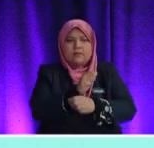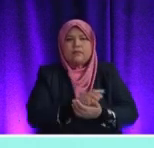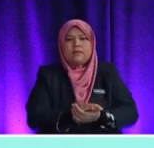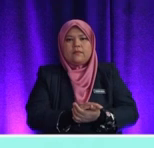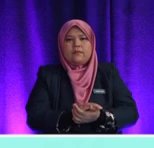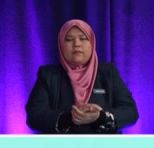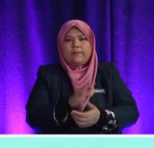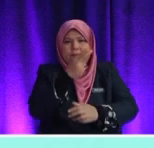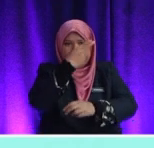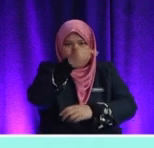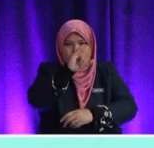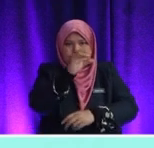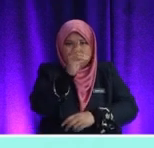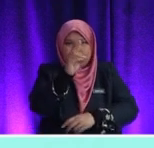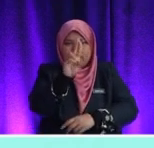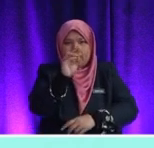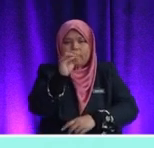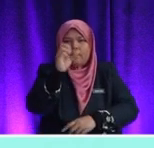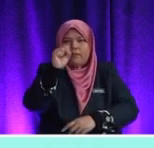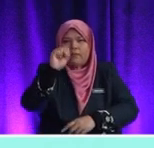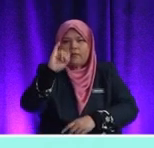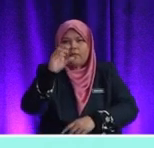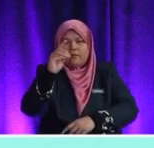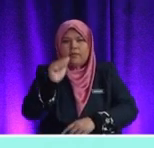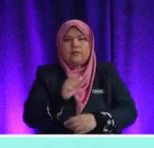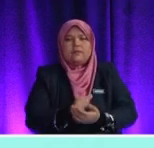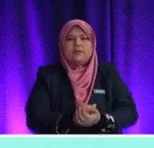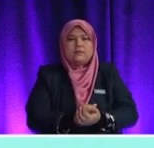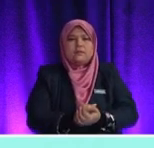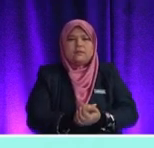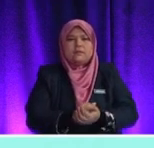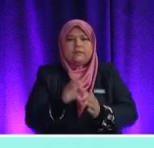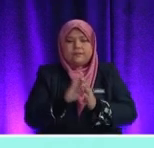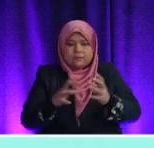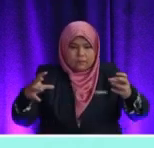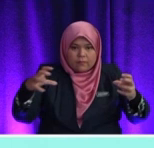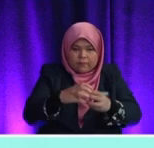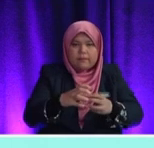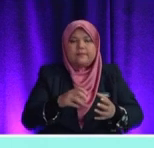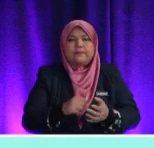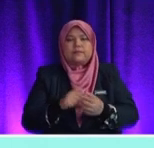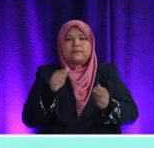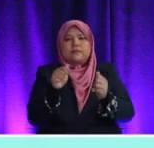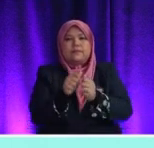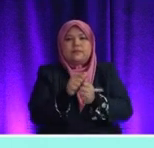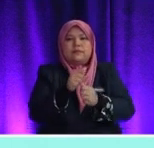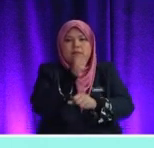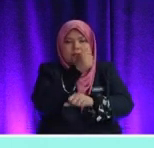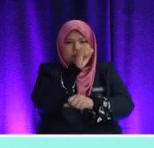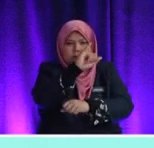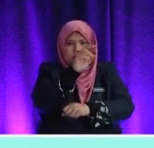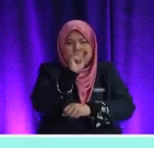ion hidroksida Iya soalnya on hidroksida dia akan bergabung dengan ion aluminium tadi oke dan juga